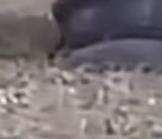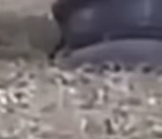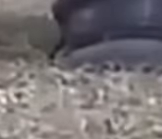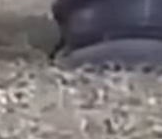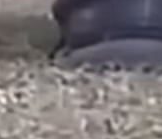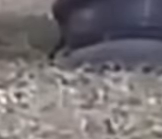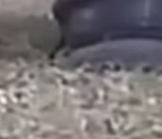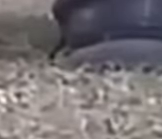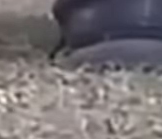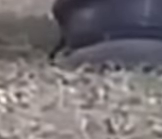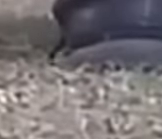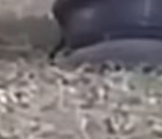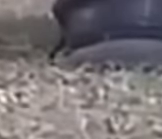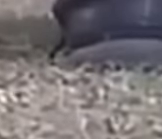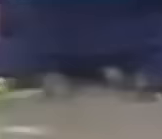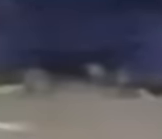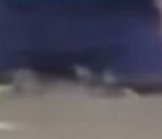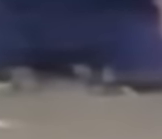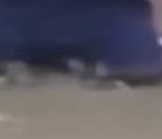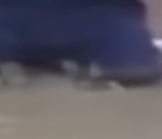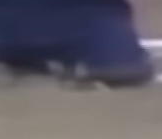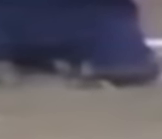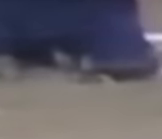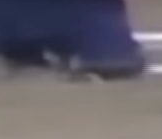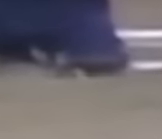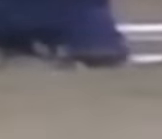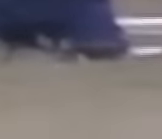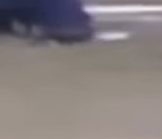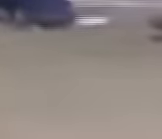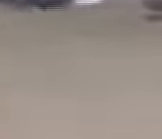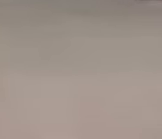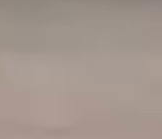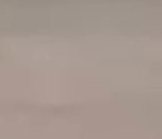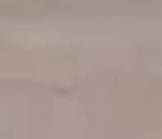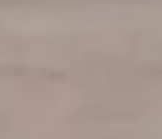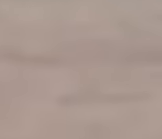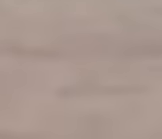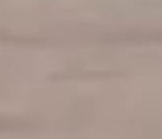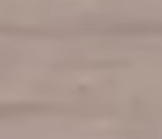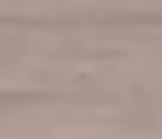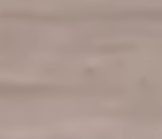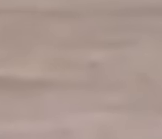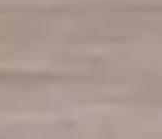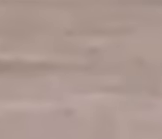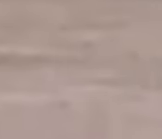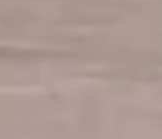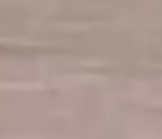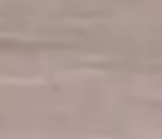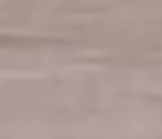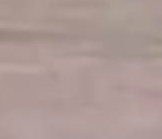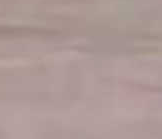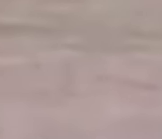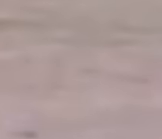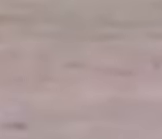Kenya ajatilia maanani talanta chipuka za soka. Vyuo vya mafunzo hutumika kwa kawaida kama vyuo vya kuboresha viwango